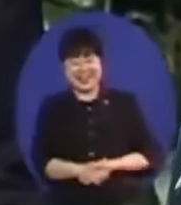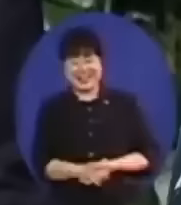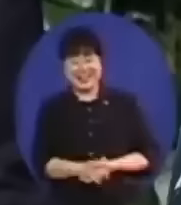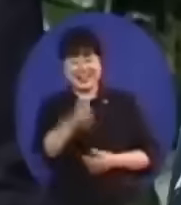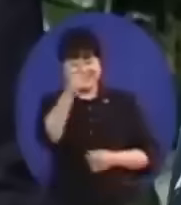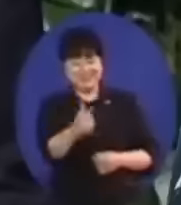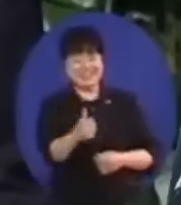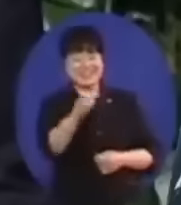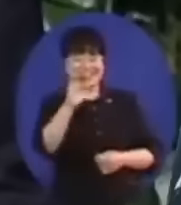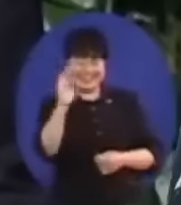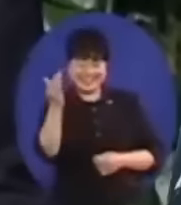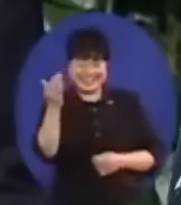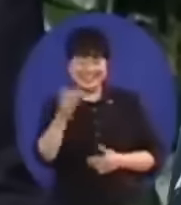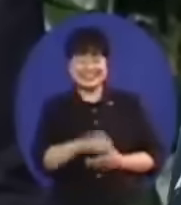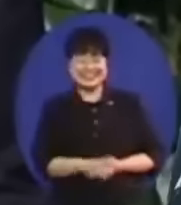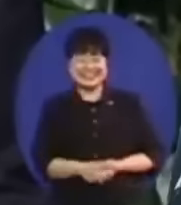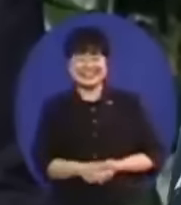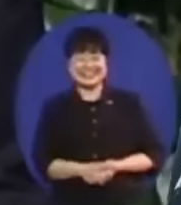총재가 되어서